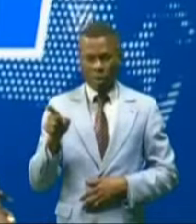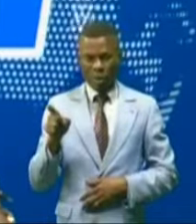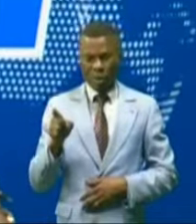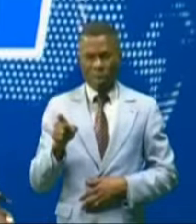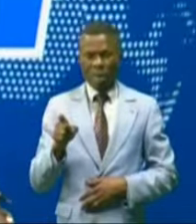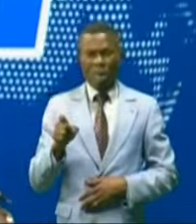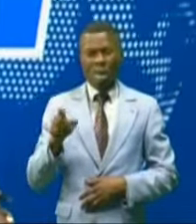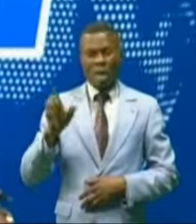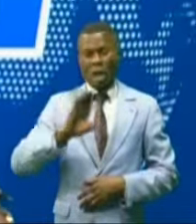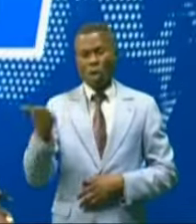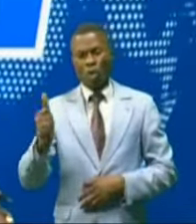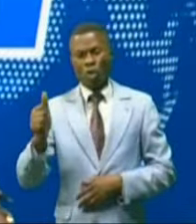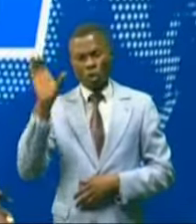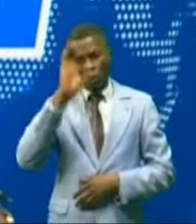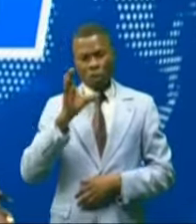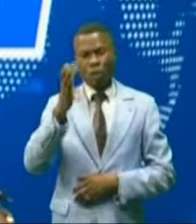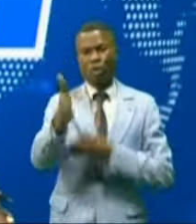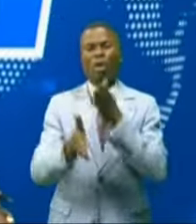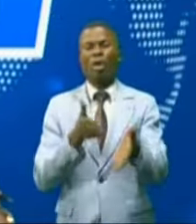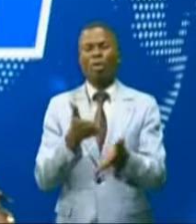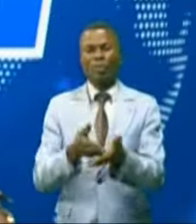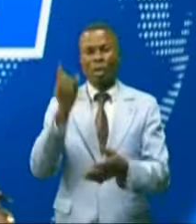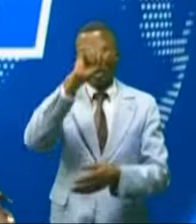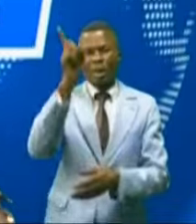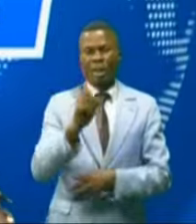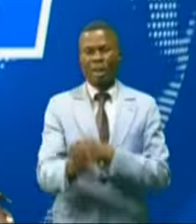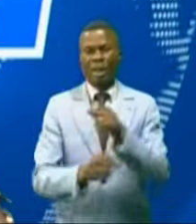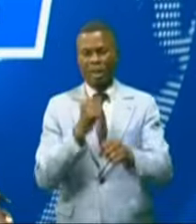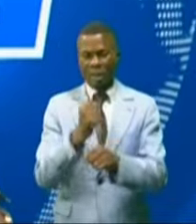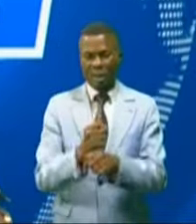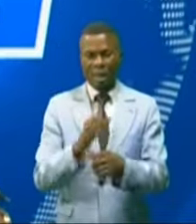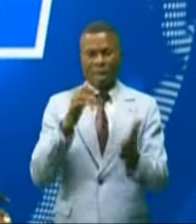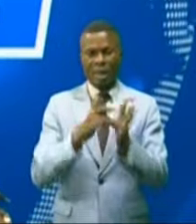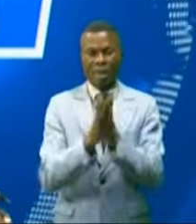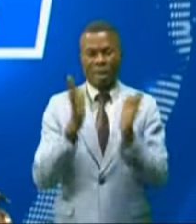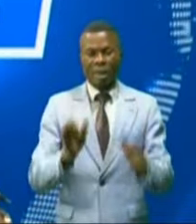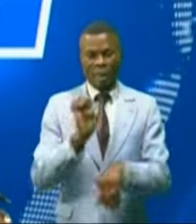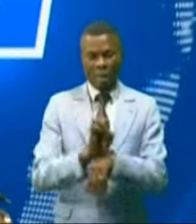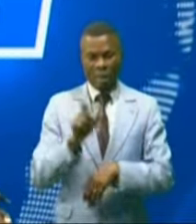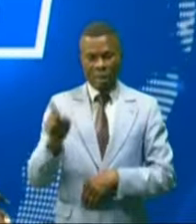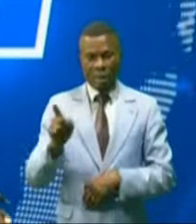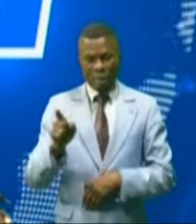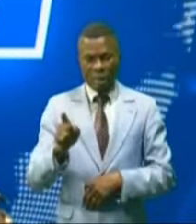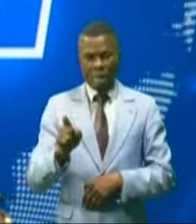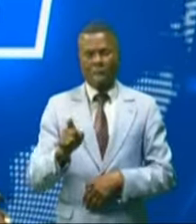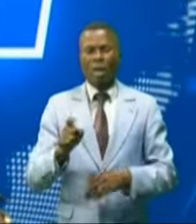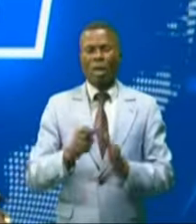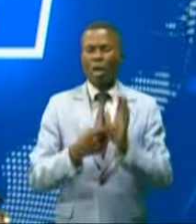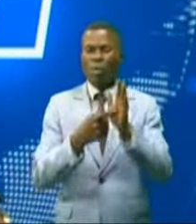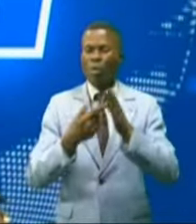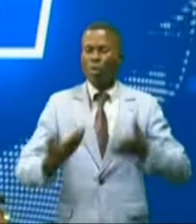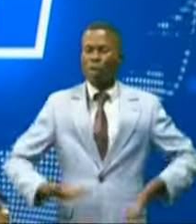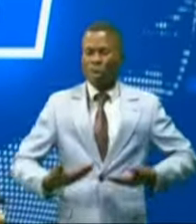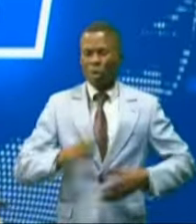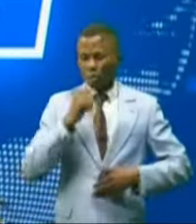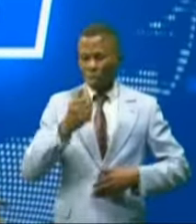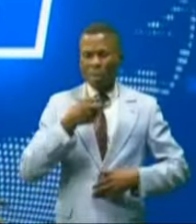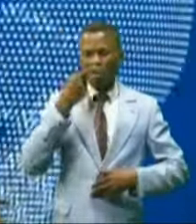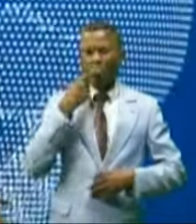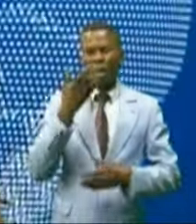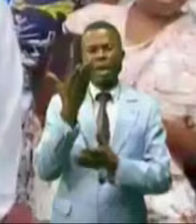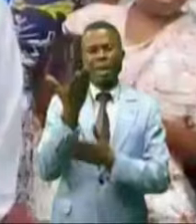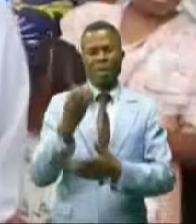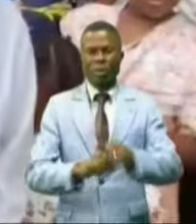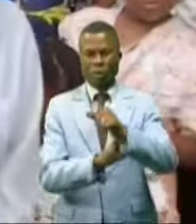menace d'expoliation. Après 30 ans d'existence, les fidèles de cette église ont manifesté leur ras-le-bol. Ricardo Bambeka.